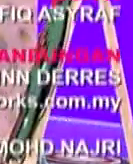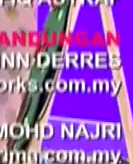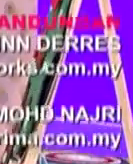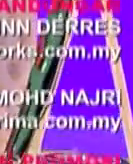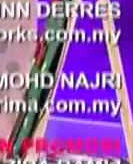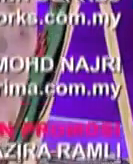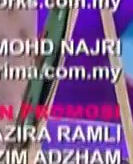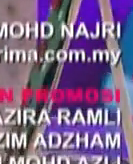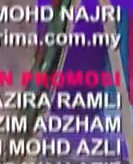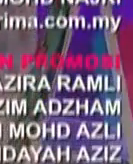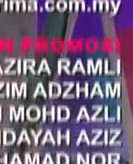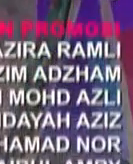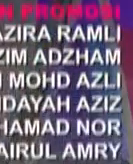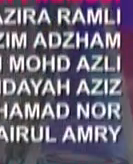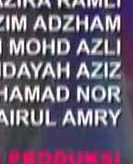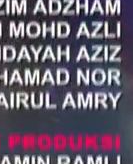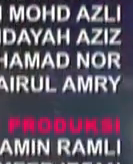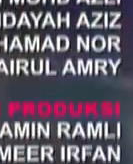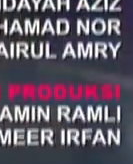itu semua